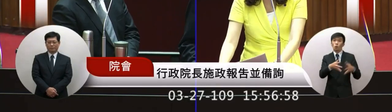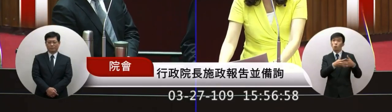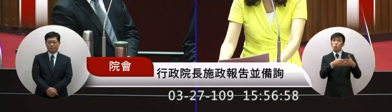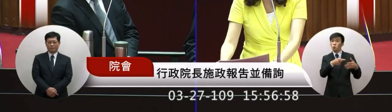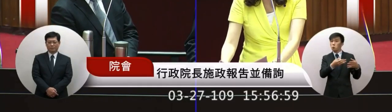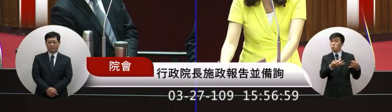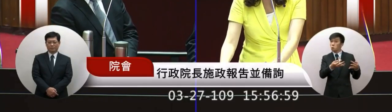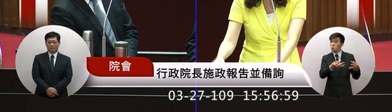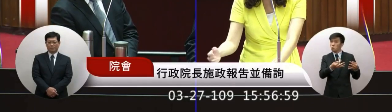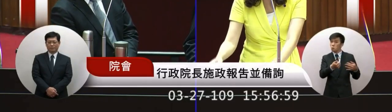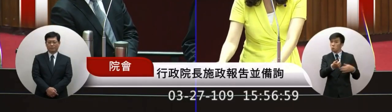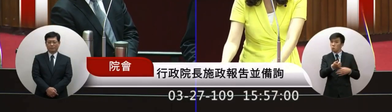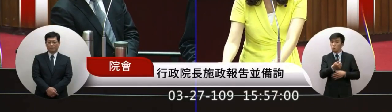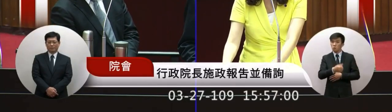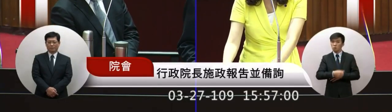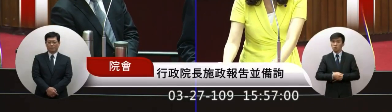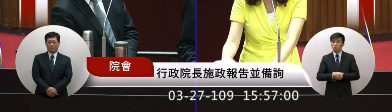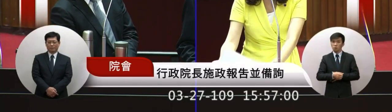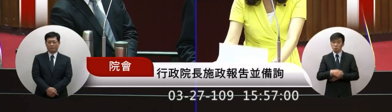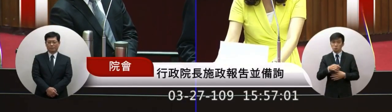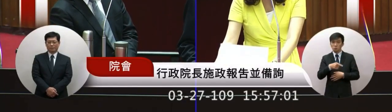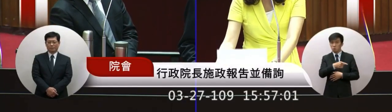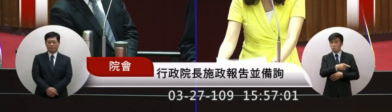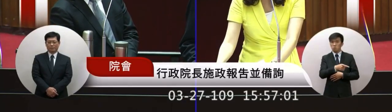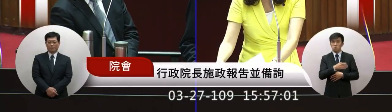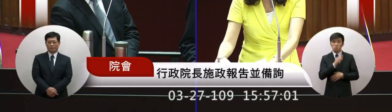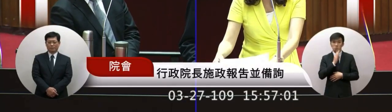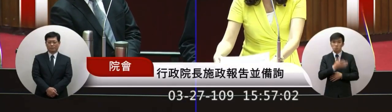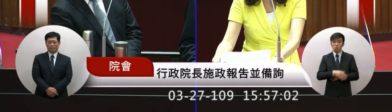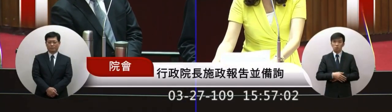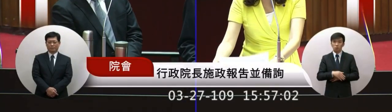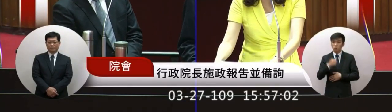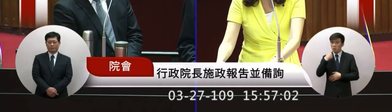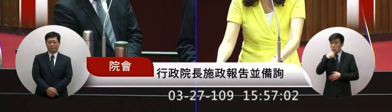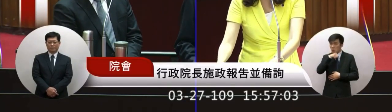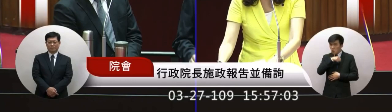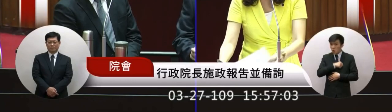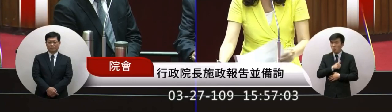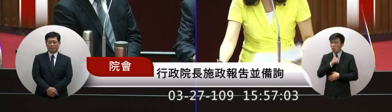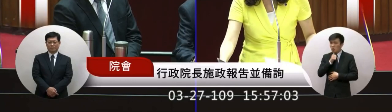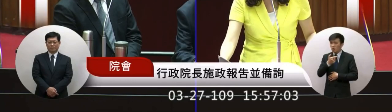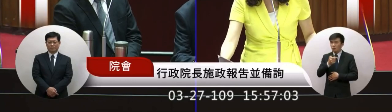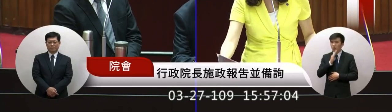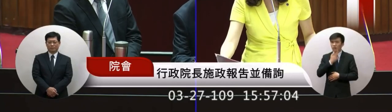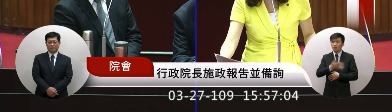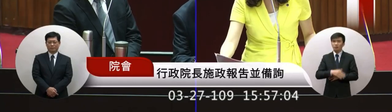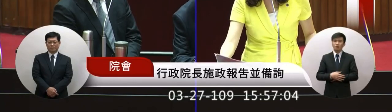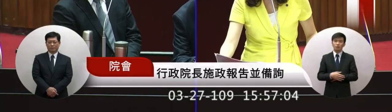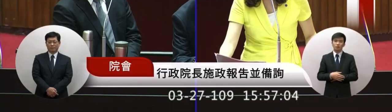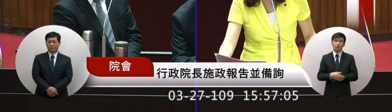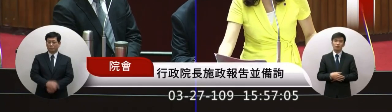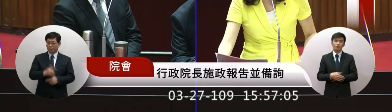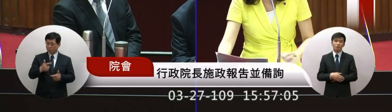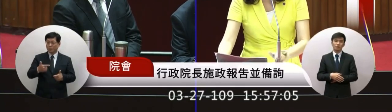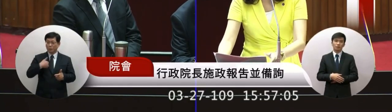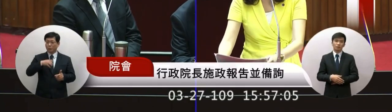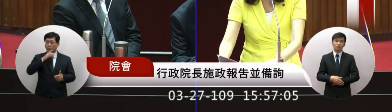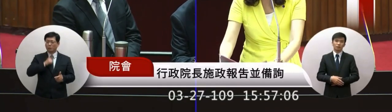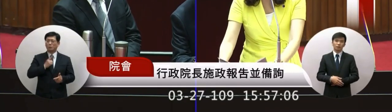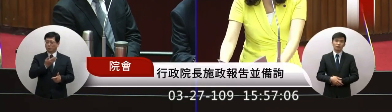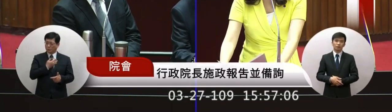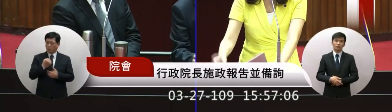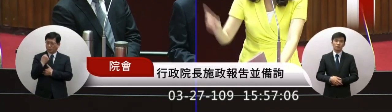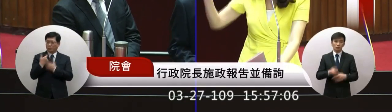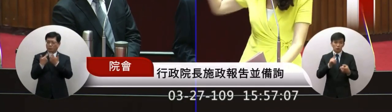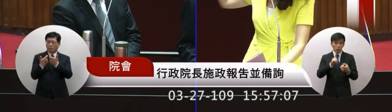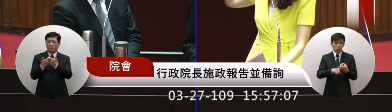啦，因为美国较有钱啦，啊，台湾敢真正遐散？台湾敢真正遮无钱？ 我是讲量力而